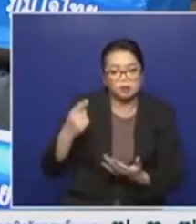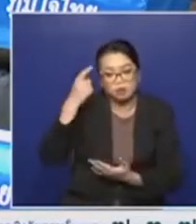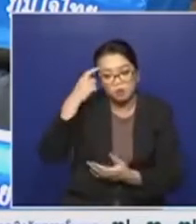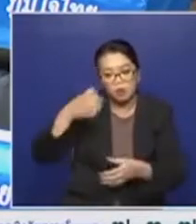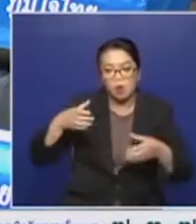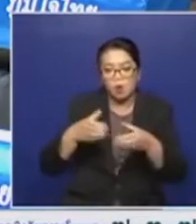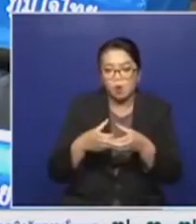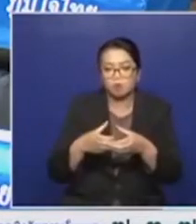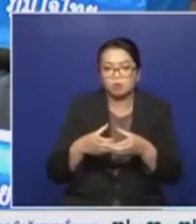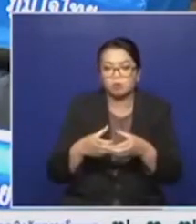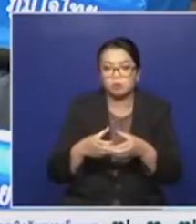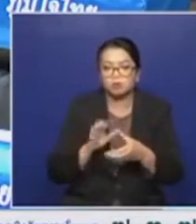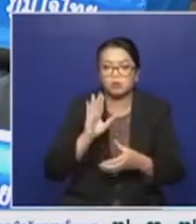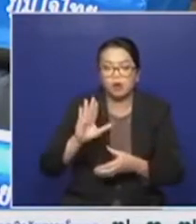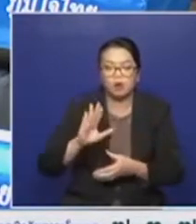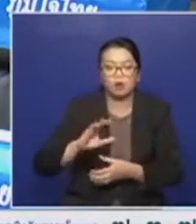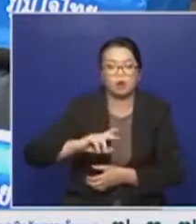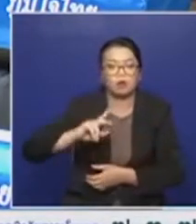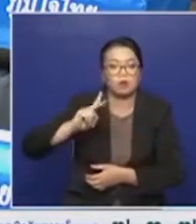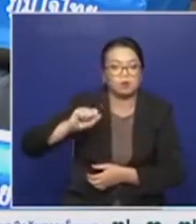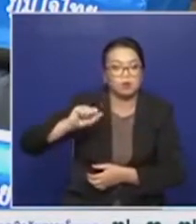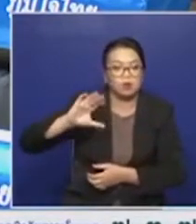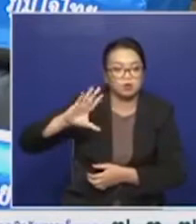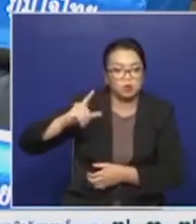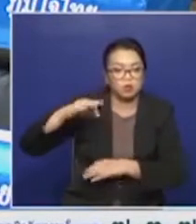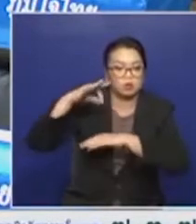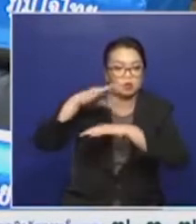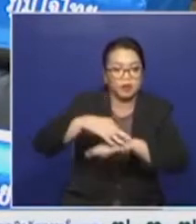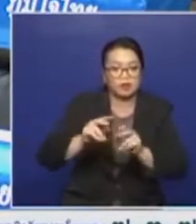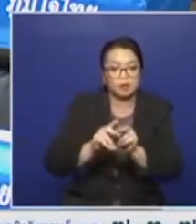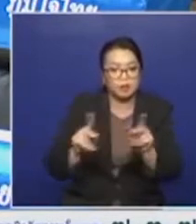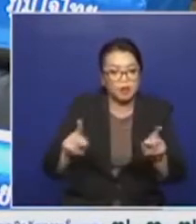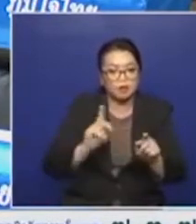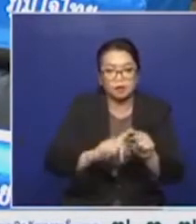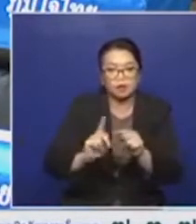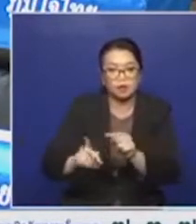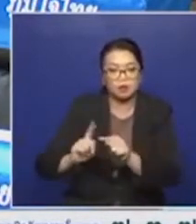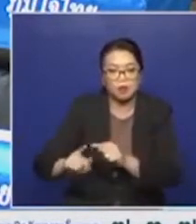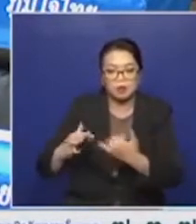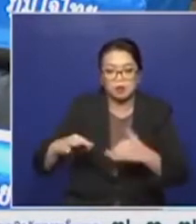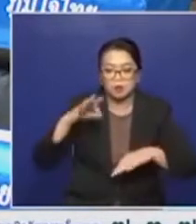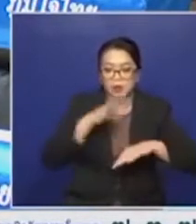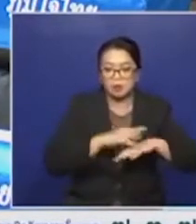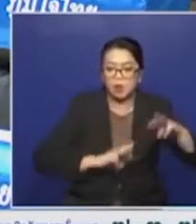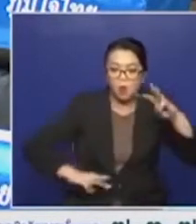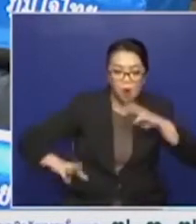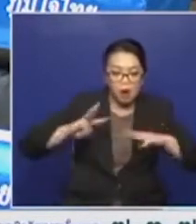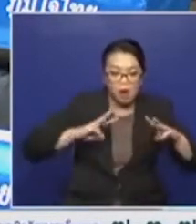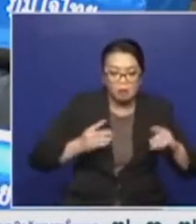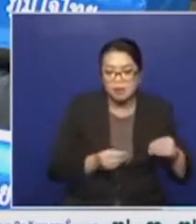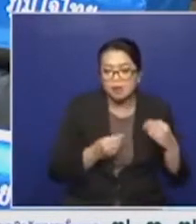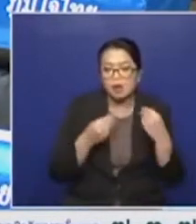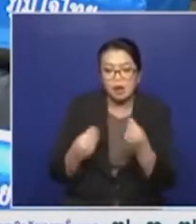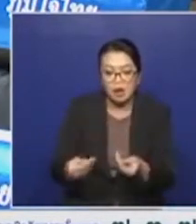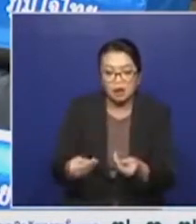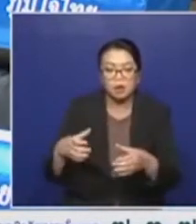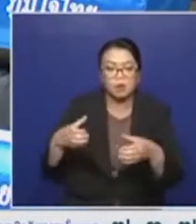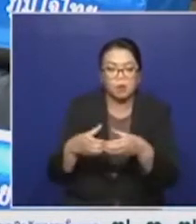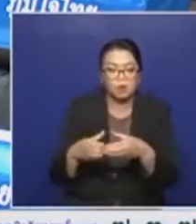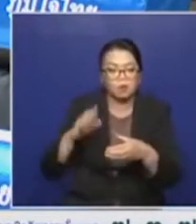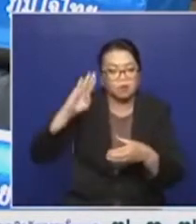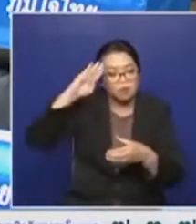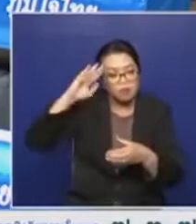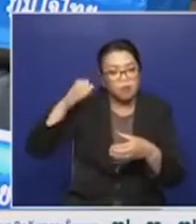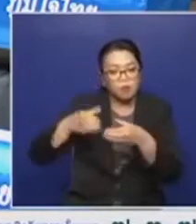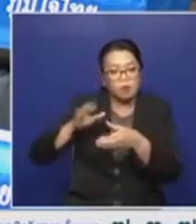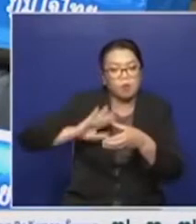คณะขอช.การที่เรายังคงสงวนที่ว่างเหล่านี้ในการเลือกสสรอ